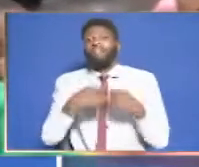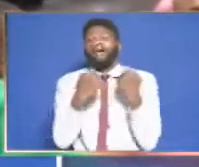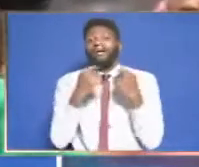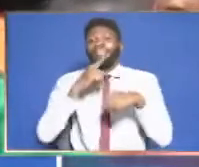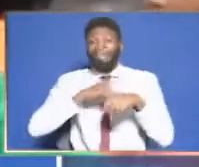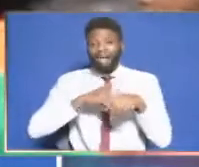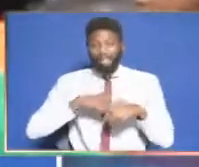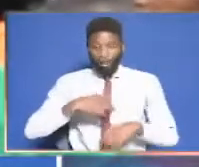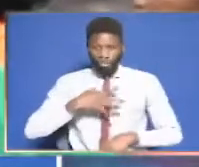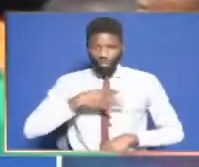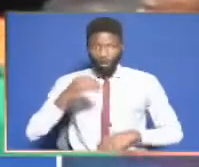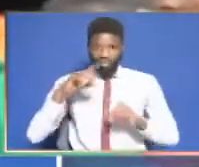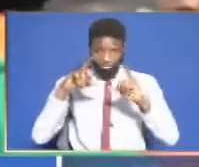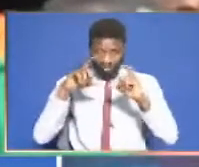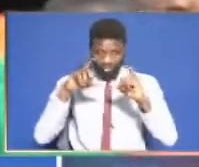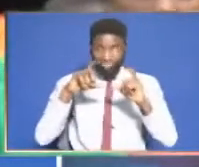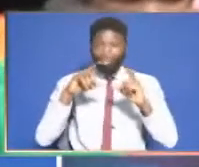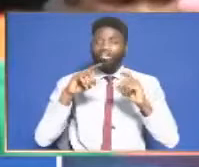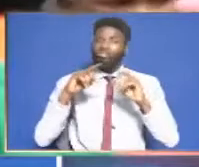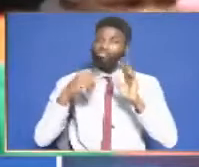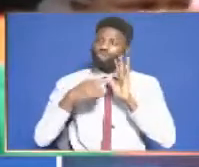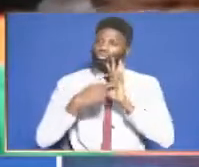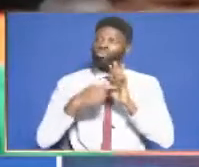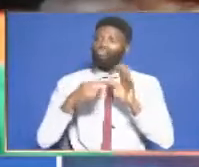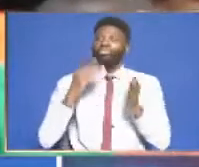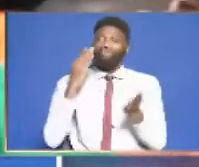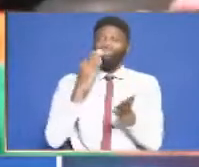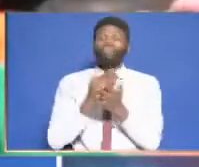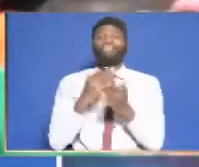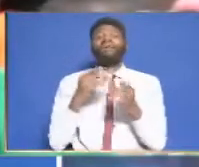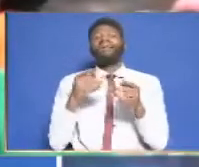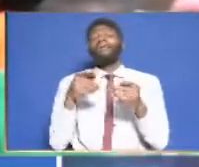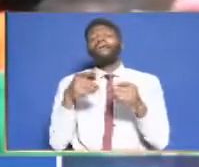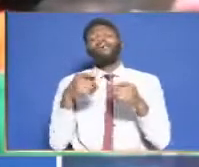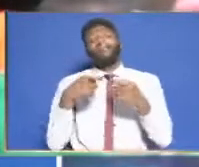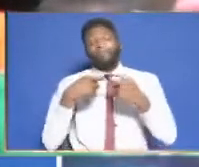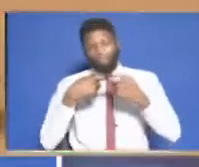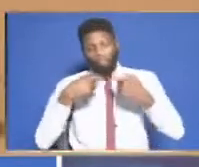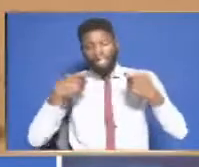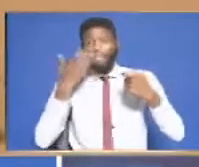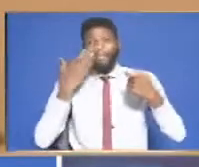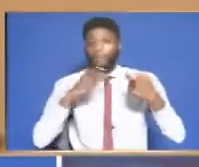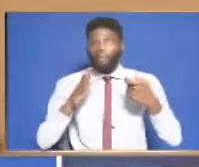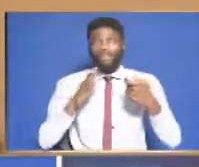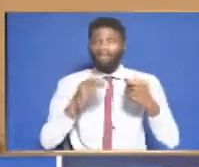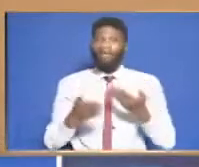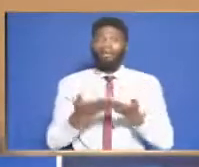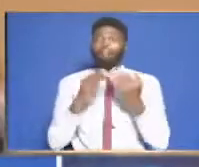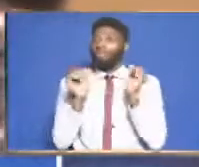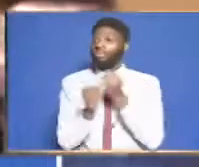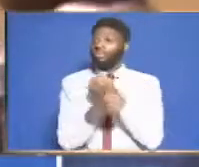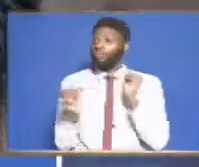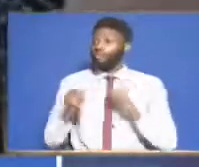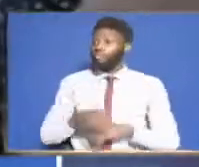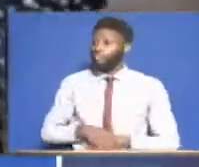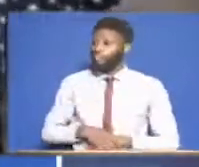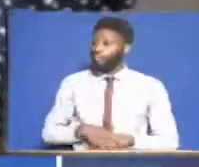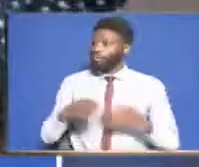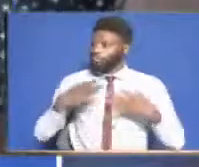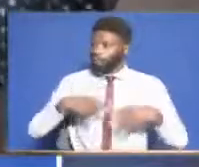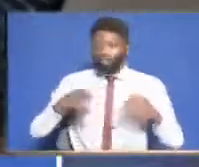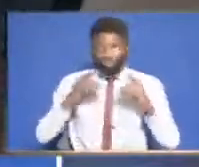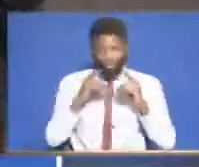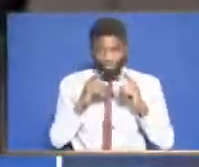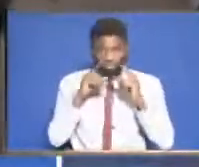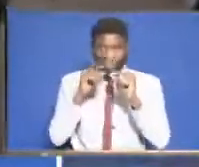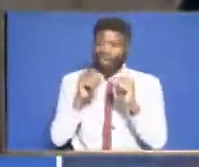nilipata amekatika kabisa hapa mgongo. Hata ningefanya ningesingemsaidia. Act by the tragedy, residents say there haven't been any